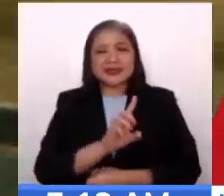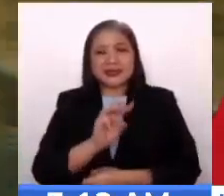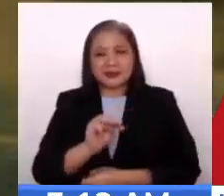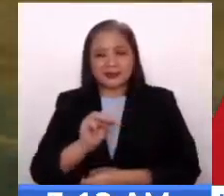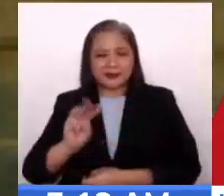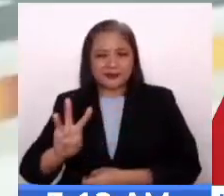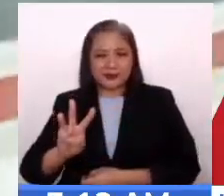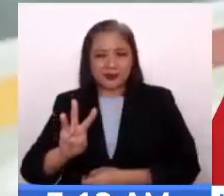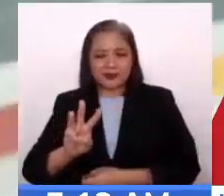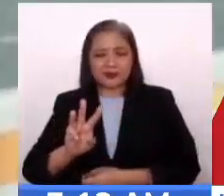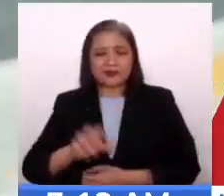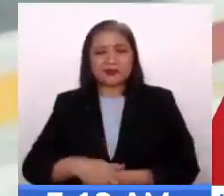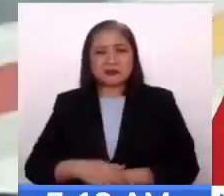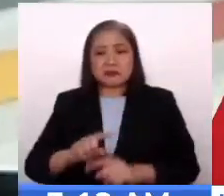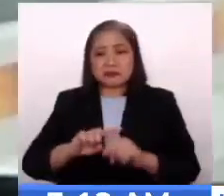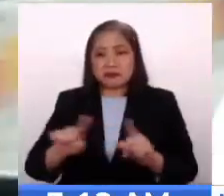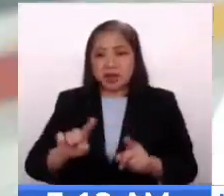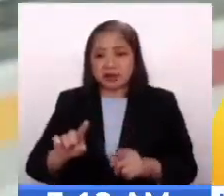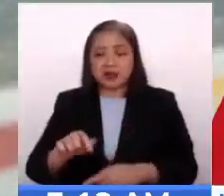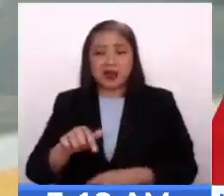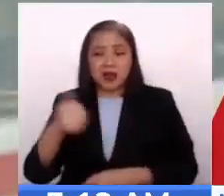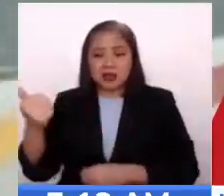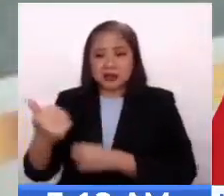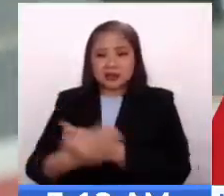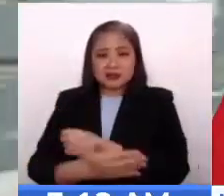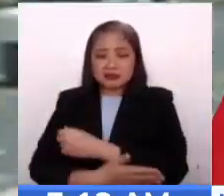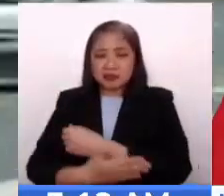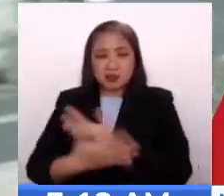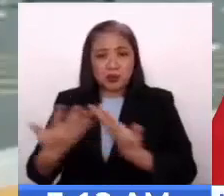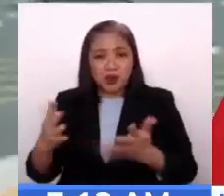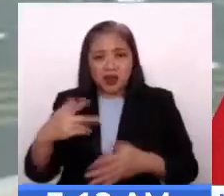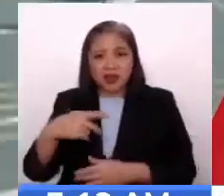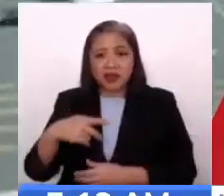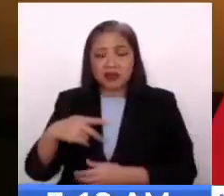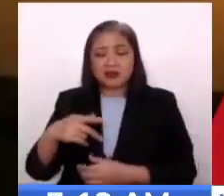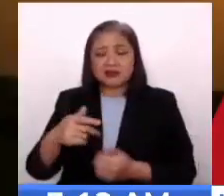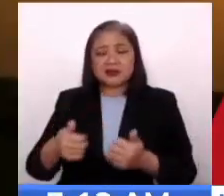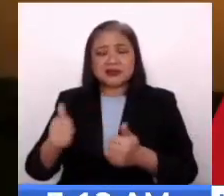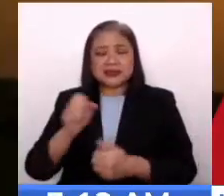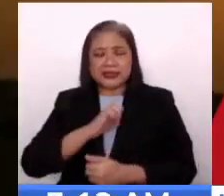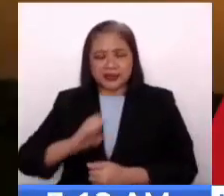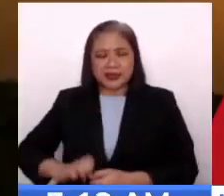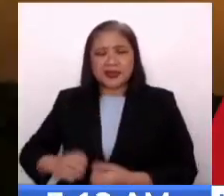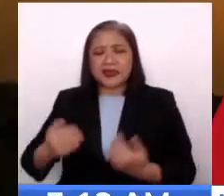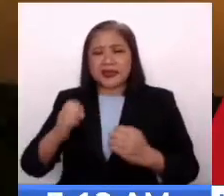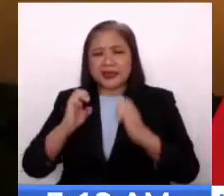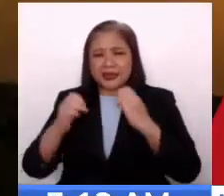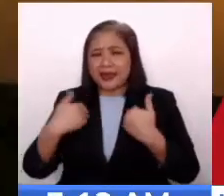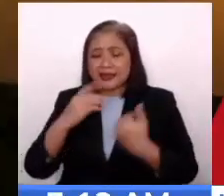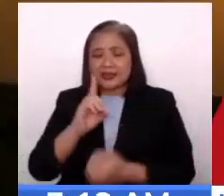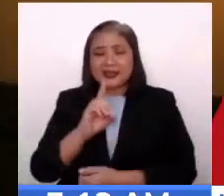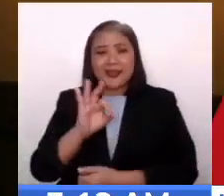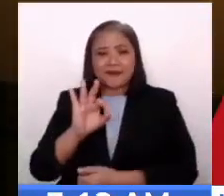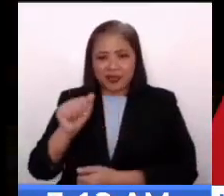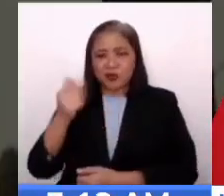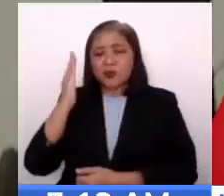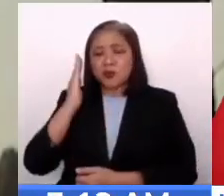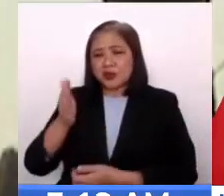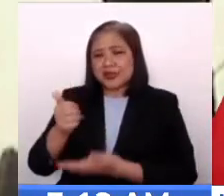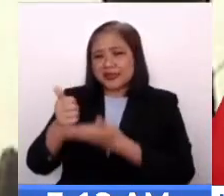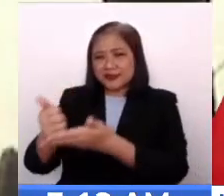o teritoryo na walang naka-assign na polo, ang DFA pa rin ang magbibigay ng paunang assistance gaya ng